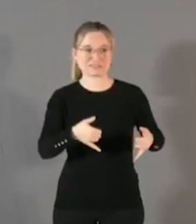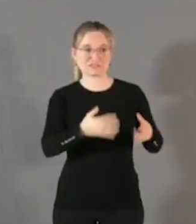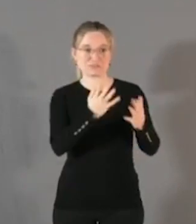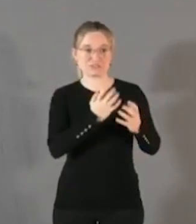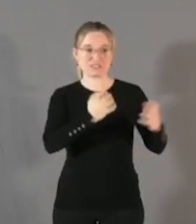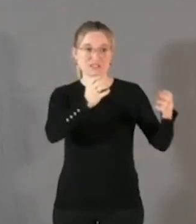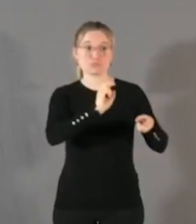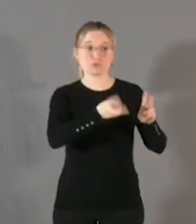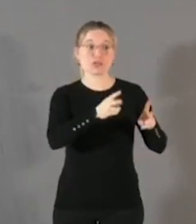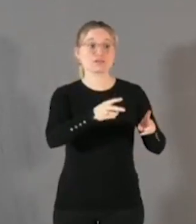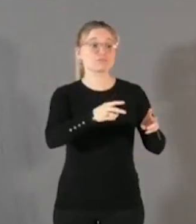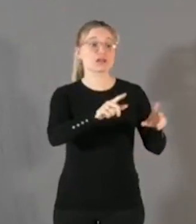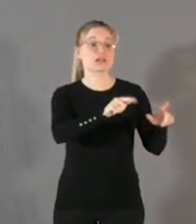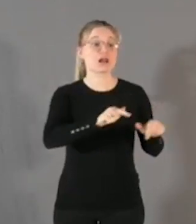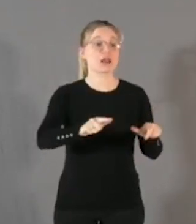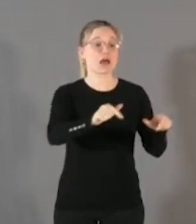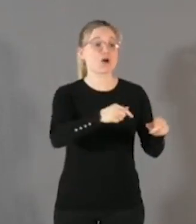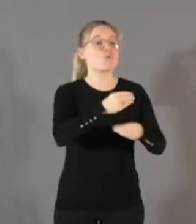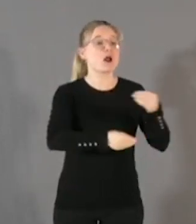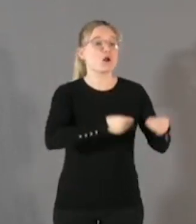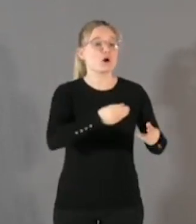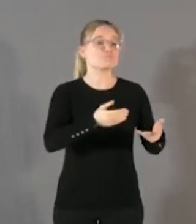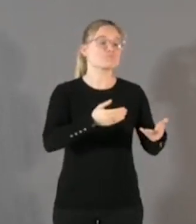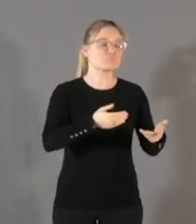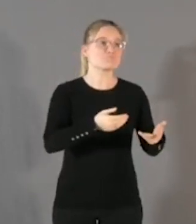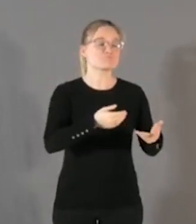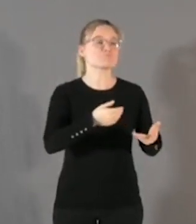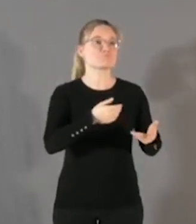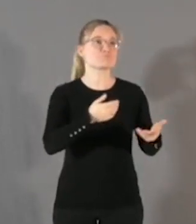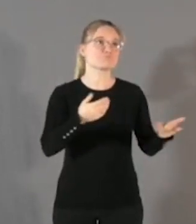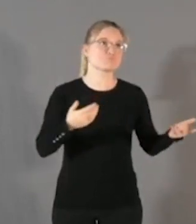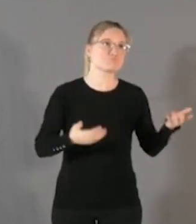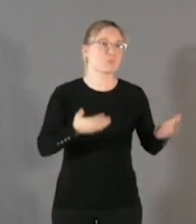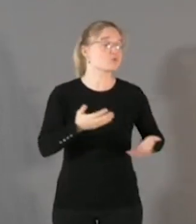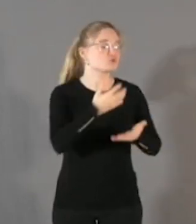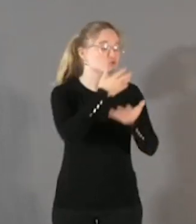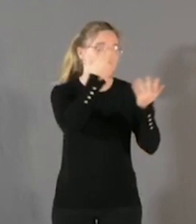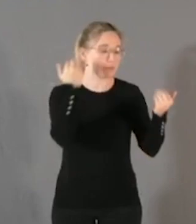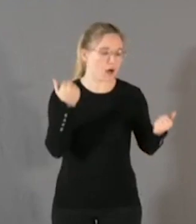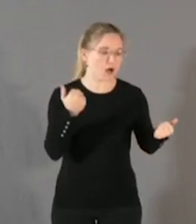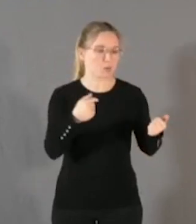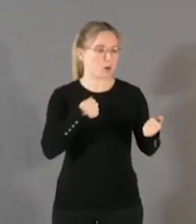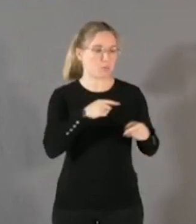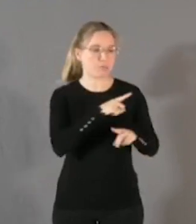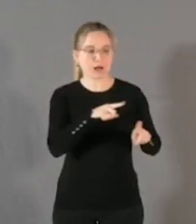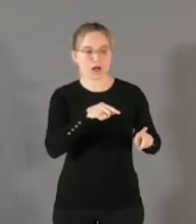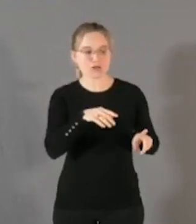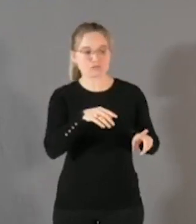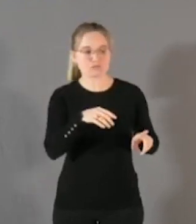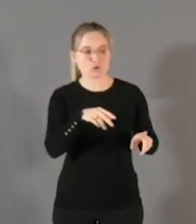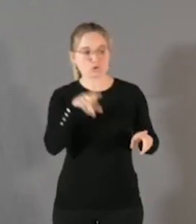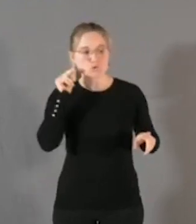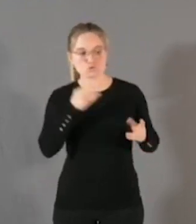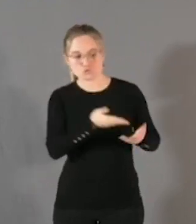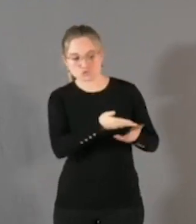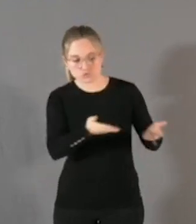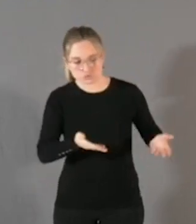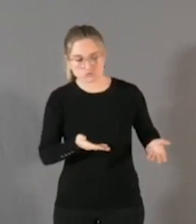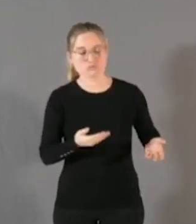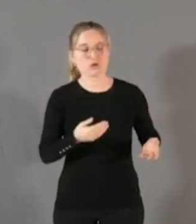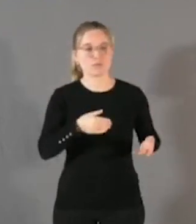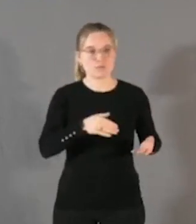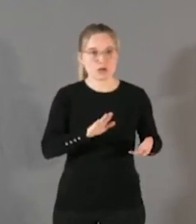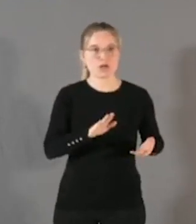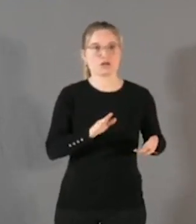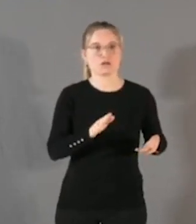être les avocats de M. Muselier, bien que je ne les ai pas beaucoup entendus le défendre. Mais quand même, ça ne peut pas être tout le temps de